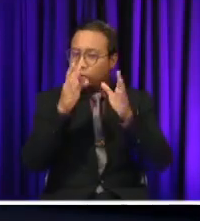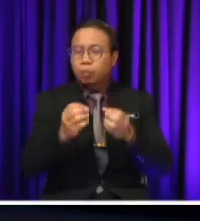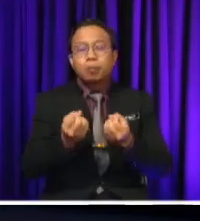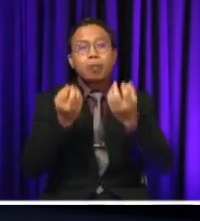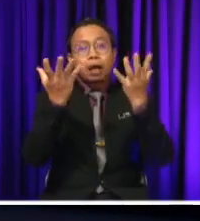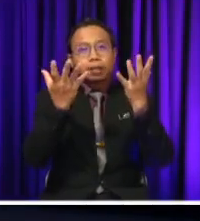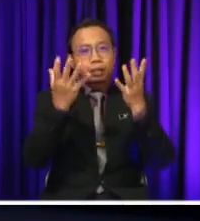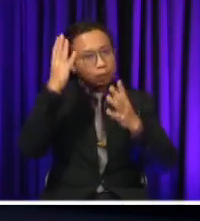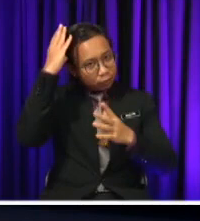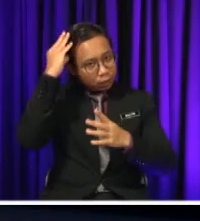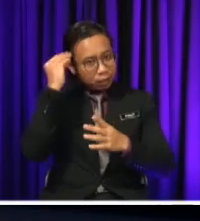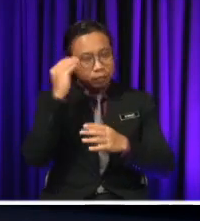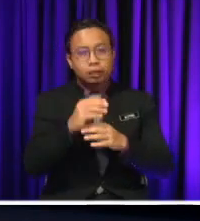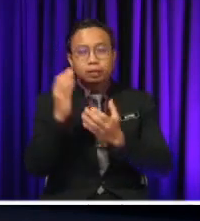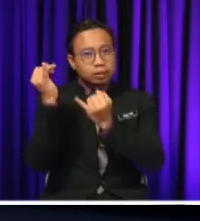pengalamannya